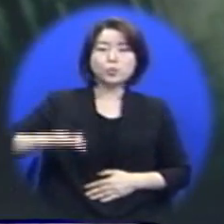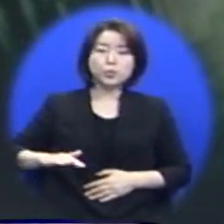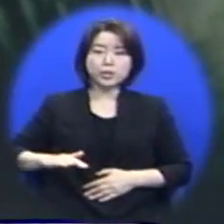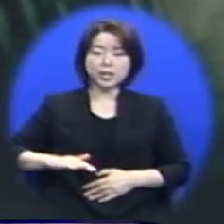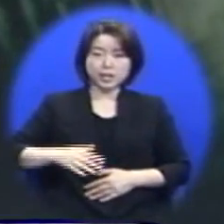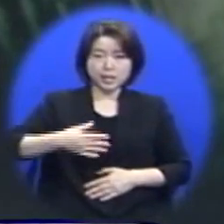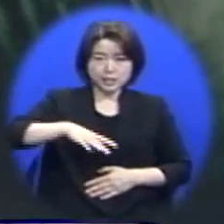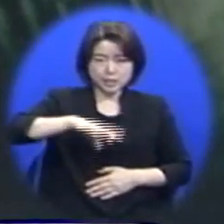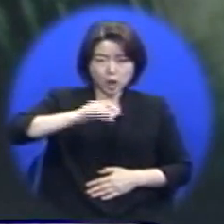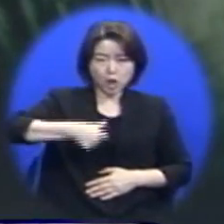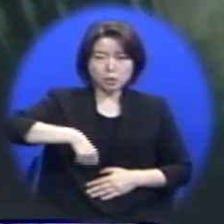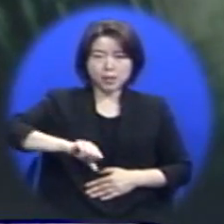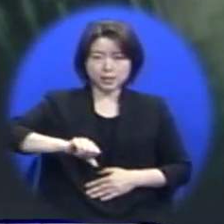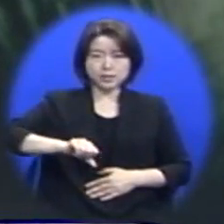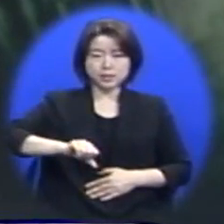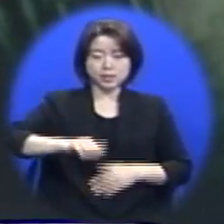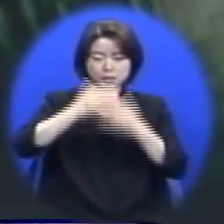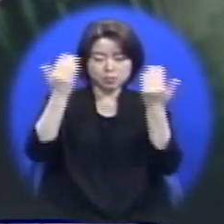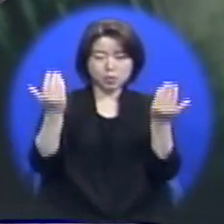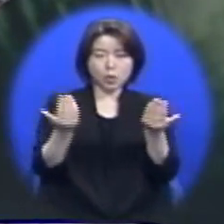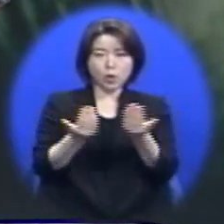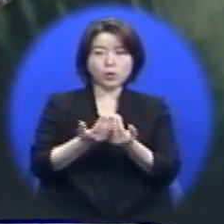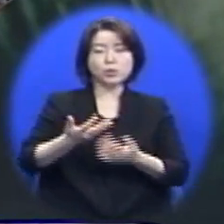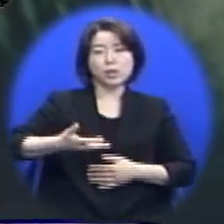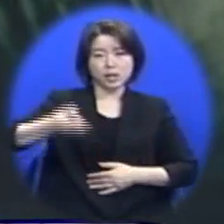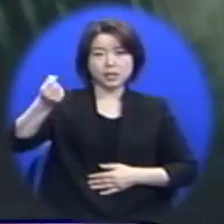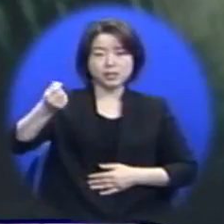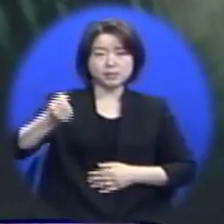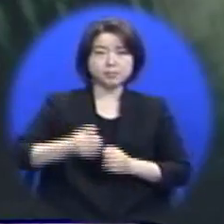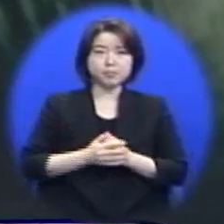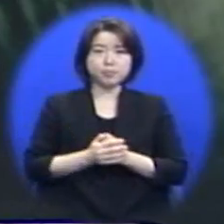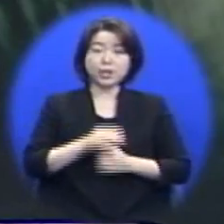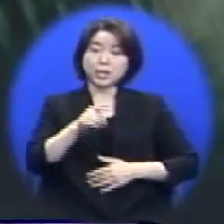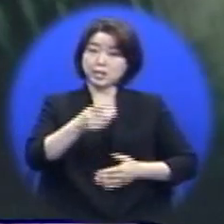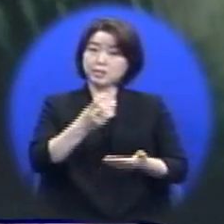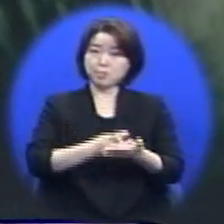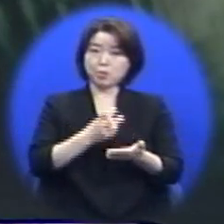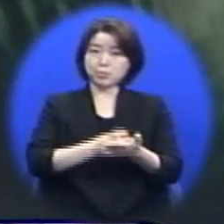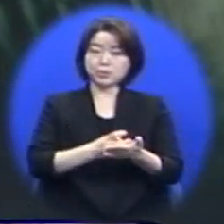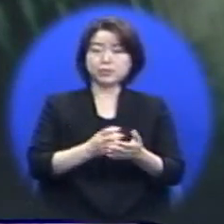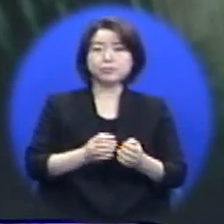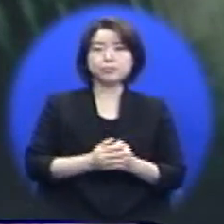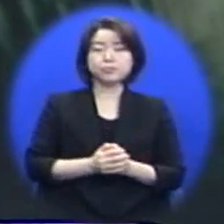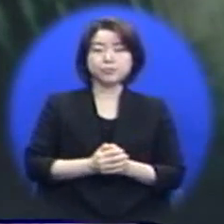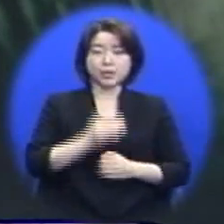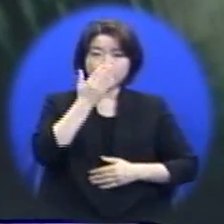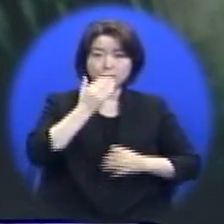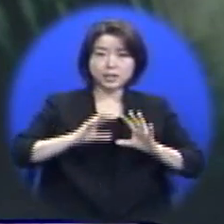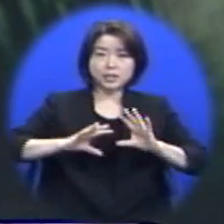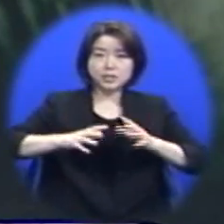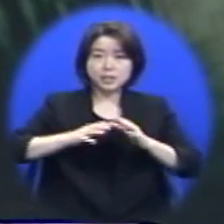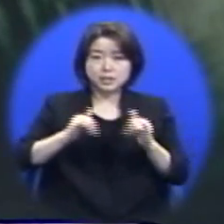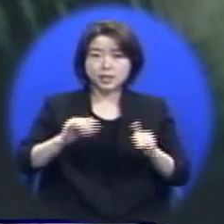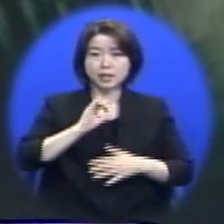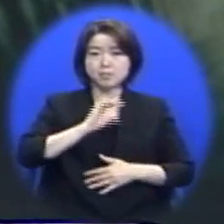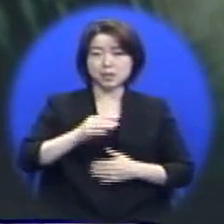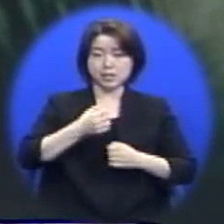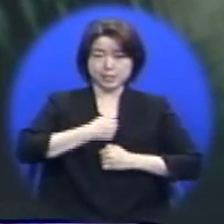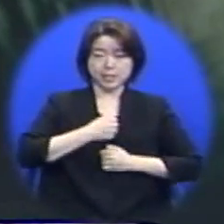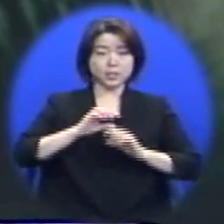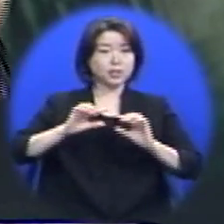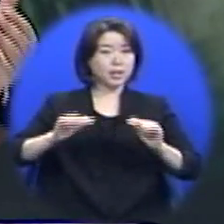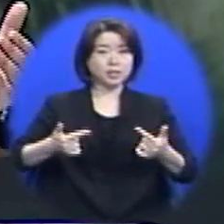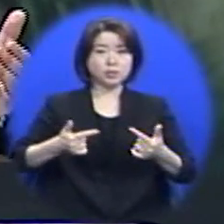맏아들까지 하여튼 첫 것은 다 하나님 것이라는 거. 그리고 이 규례는 이스라엘 백성들만 지키는 것이 아니고